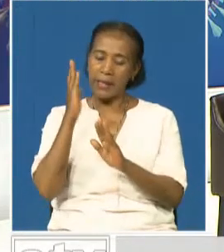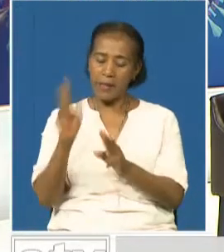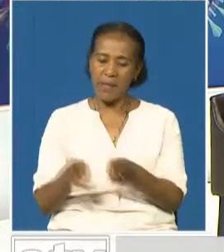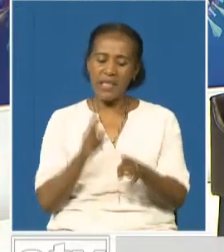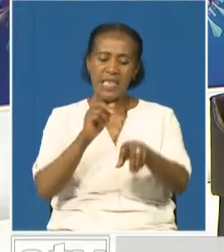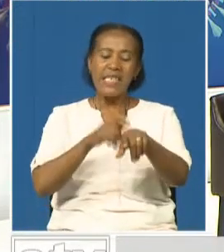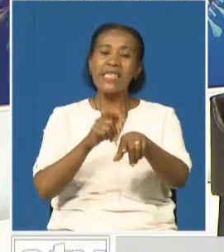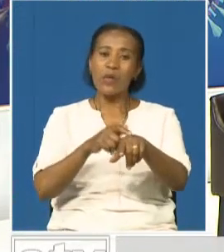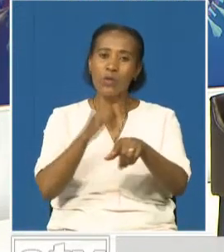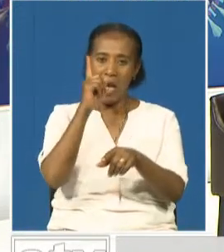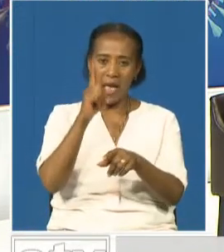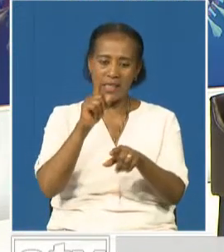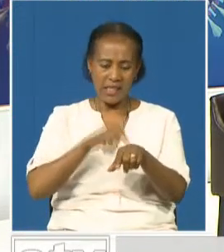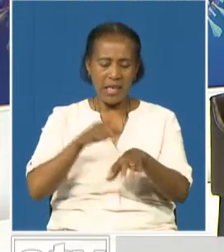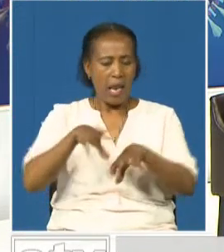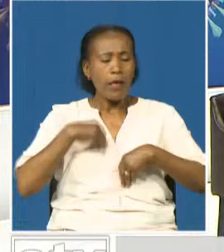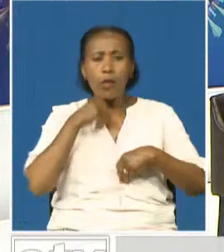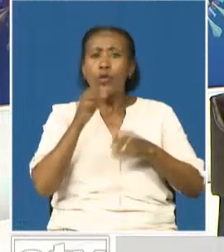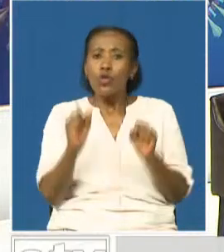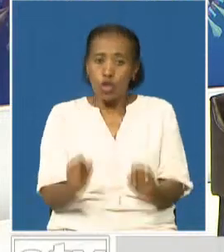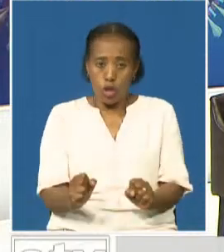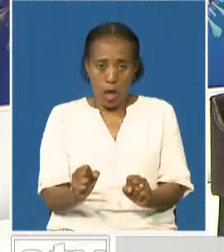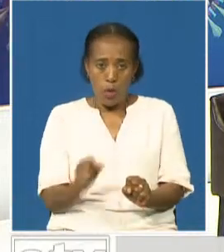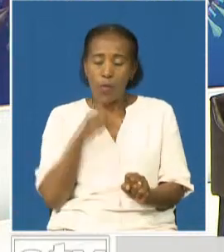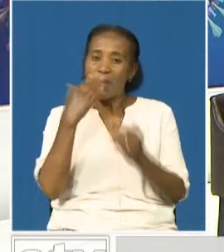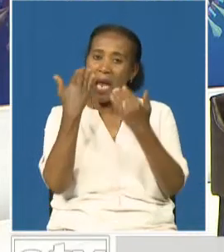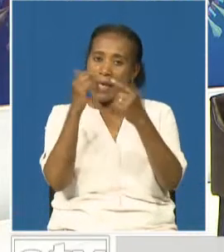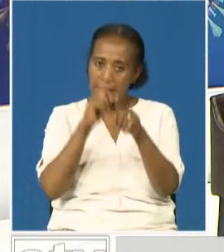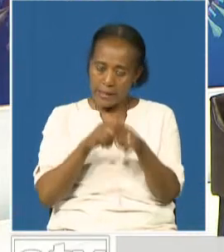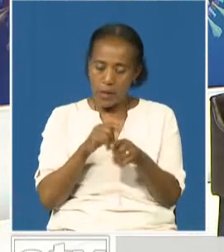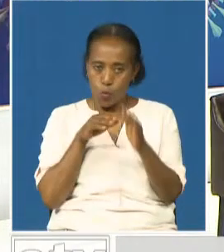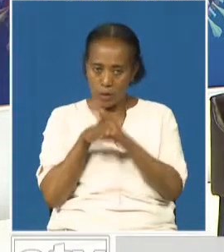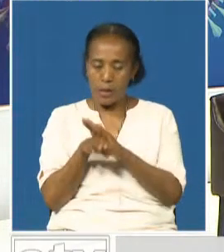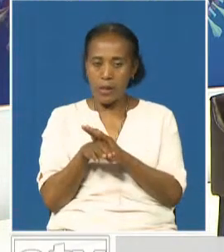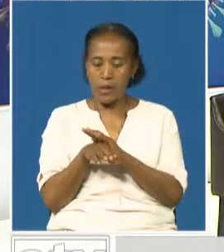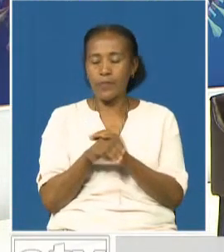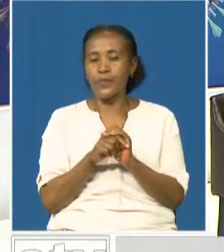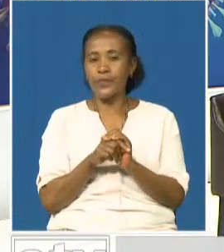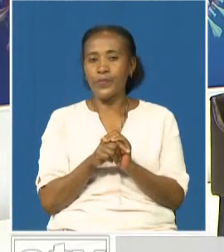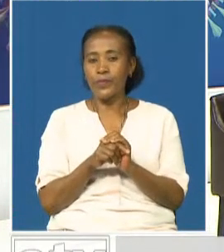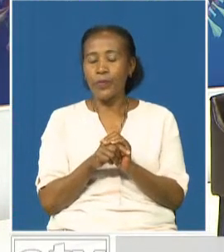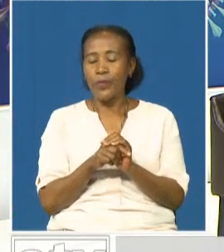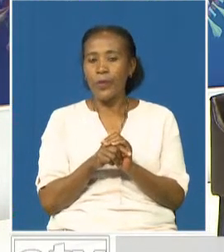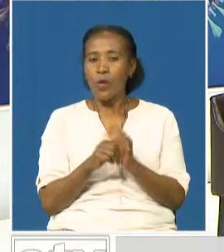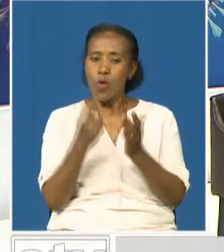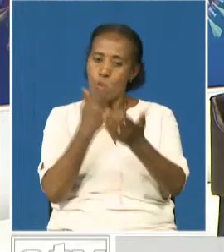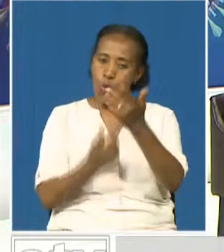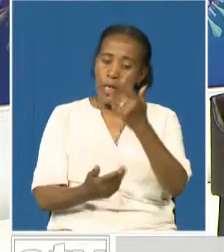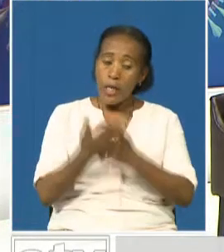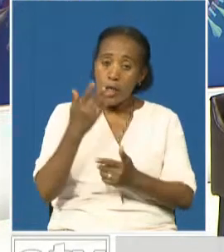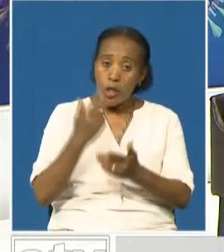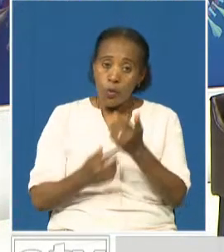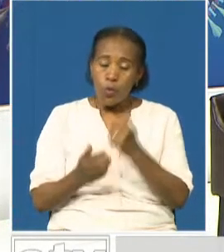ያለበት። ጊዜውስ ደግሞ አንዴ ላይ ይቀበሉ ይችላሉ በምን ያህል ጊዜ ውስጥ ነው የሚሄደው? ውይይቱ